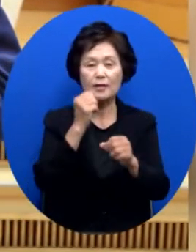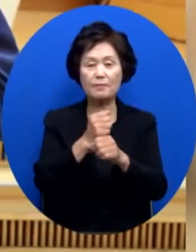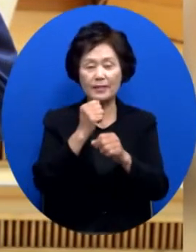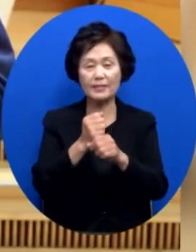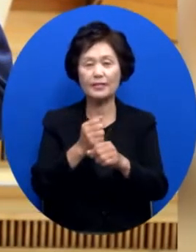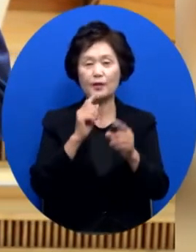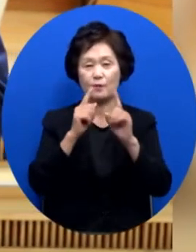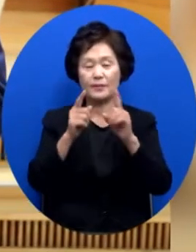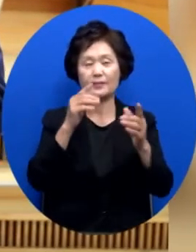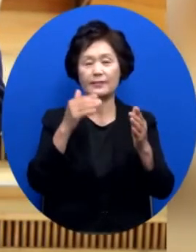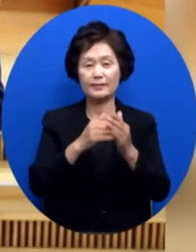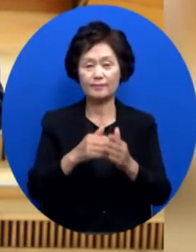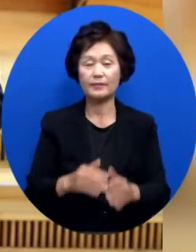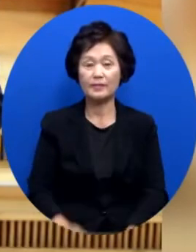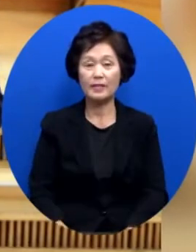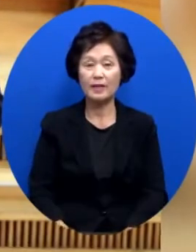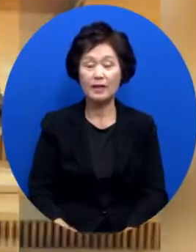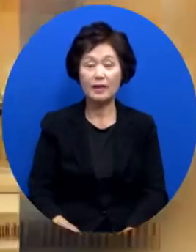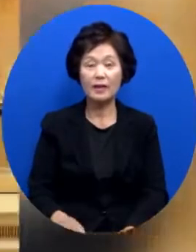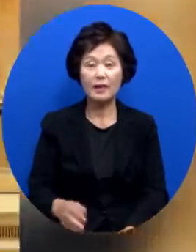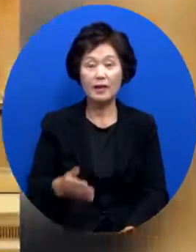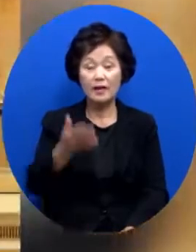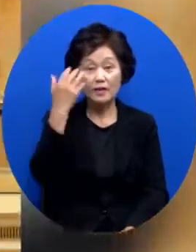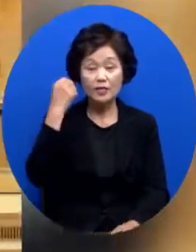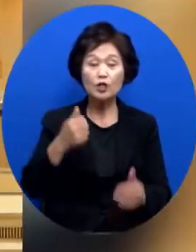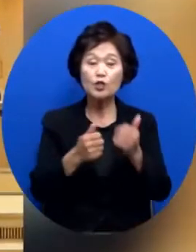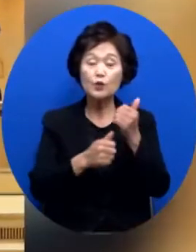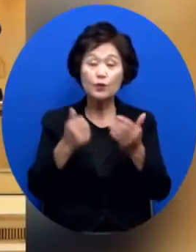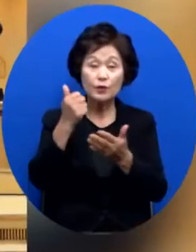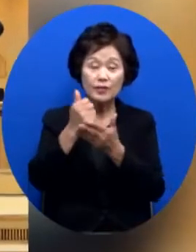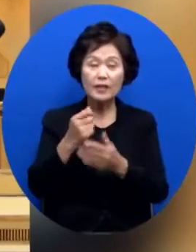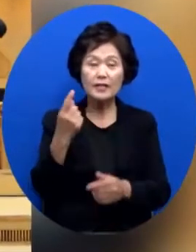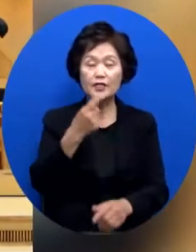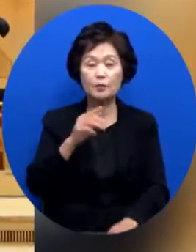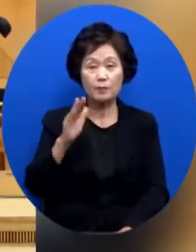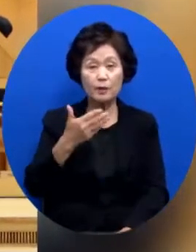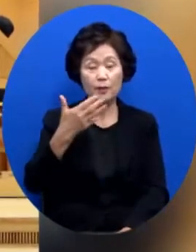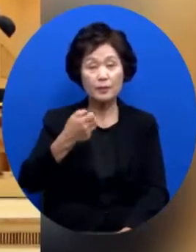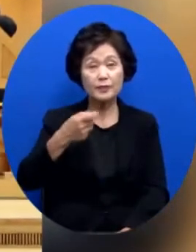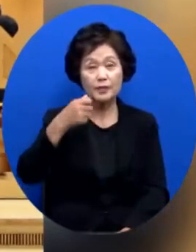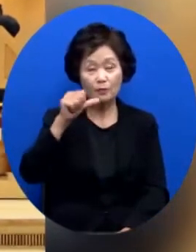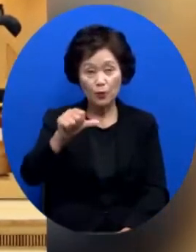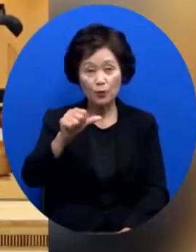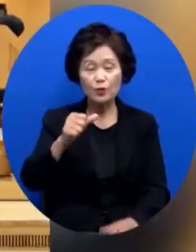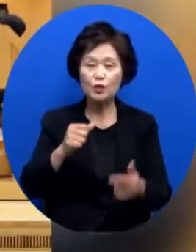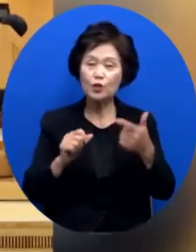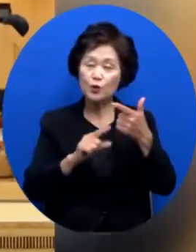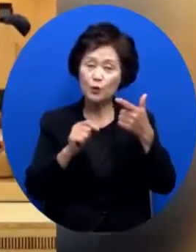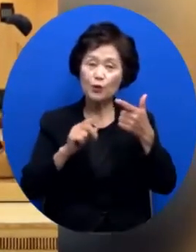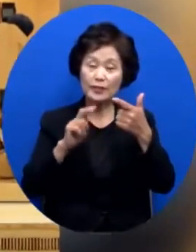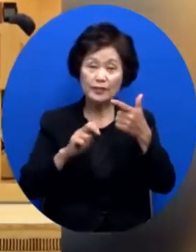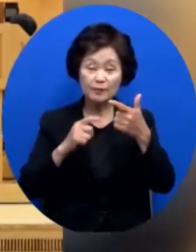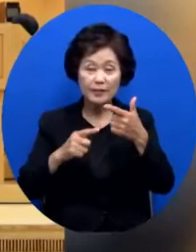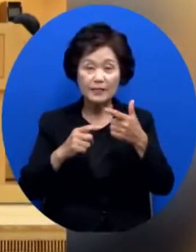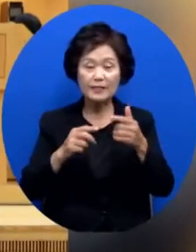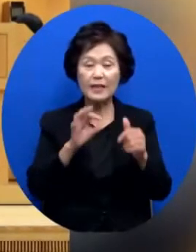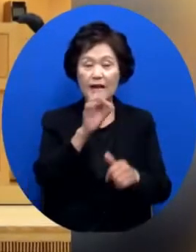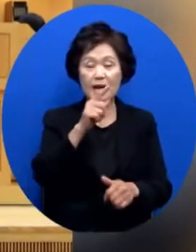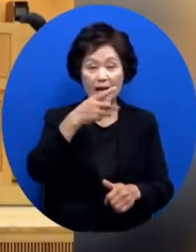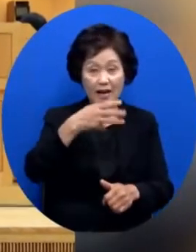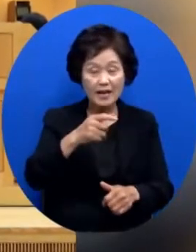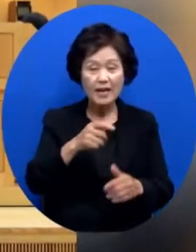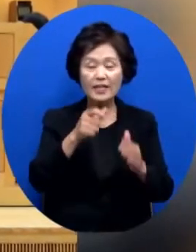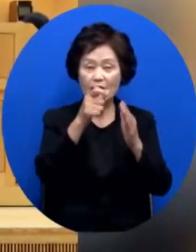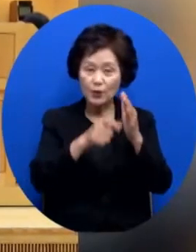설명했습니다 이만열 전 위원장은 1885년 6월 21일자 알렌의 일기에 기록된 다섯